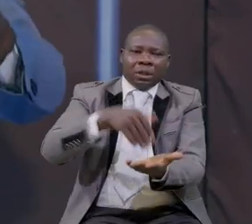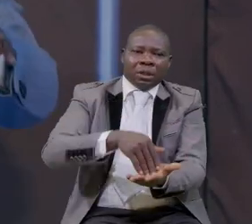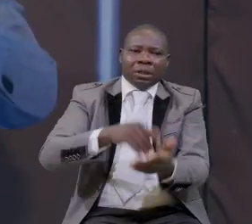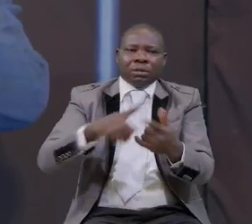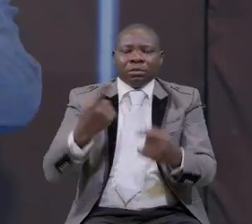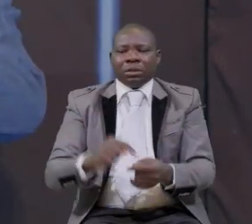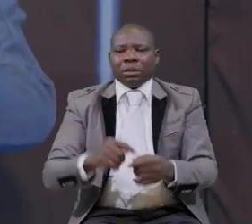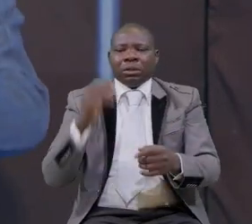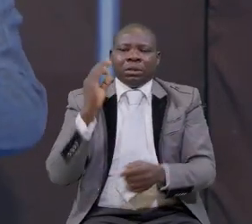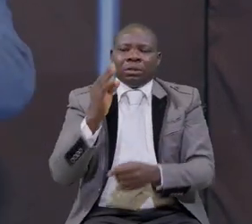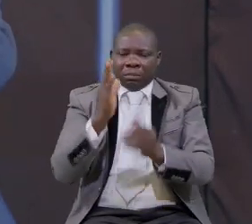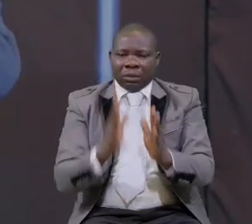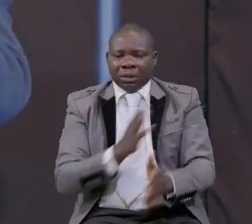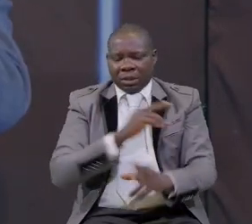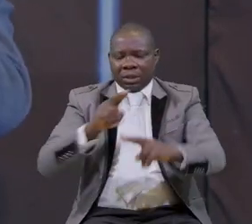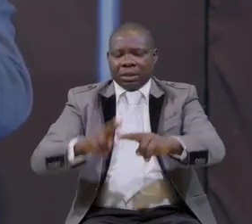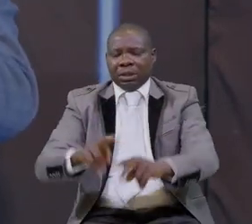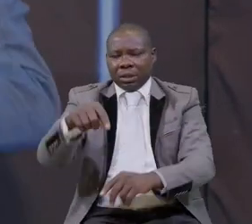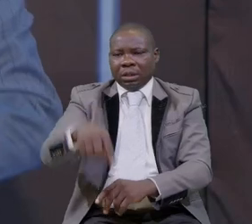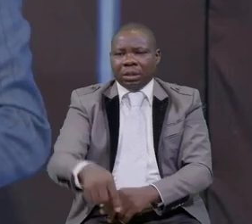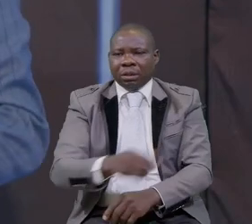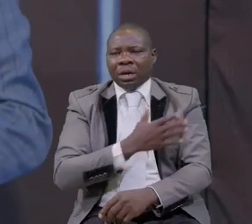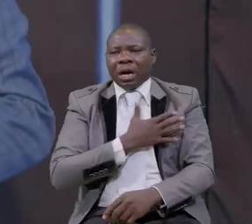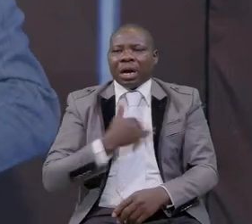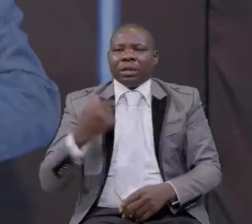et le remit au serviteur et s'assit.